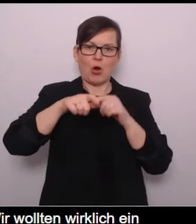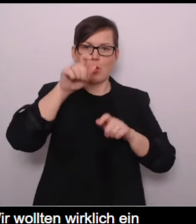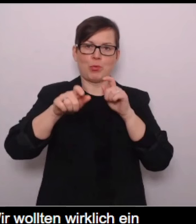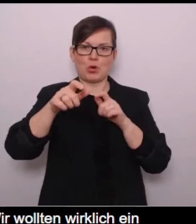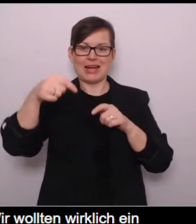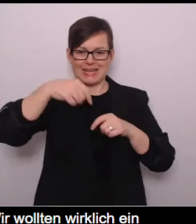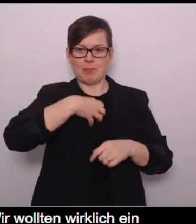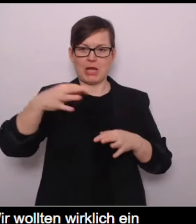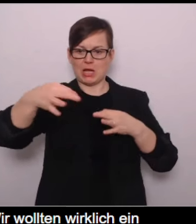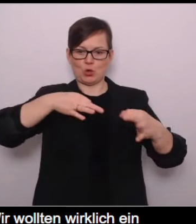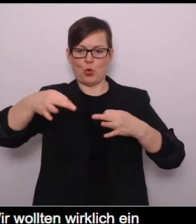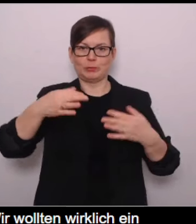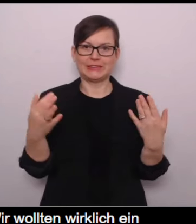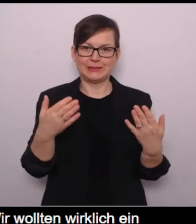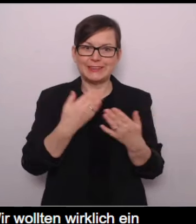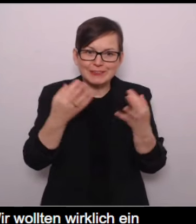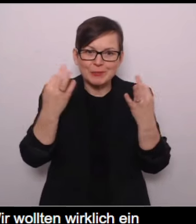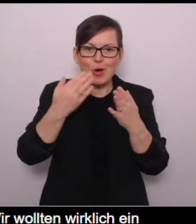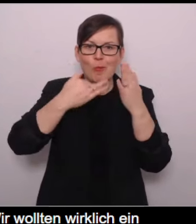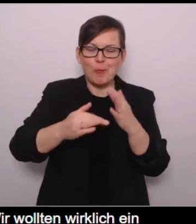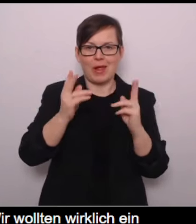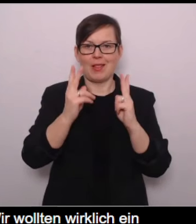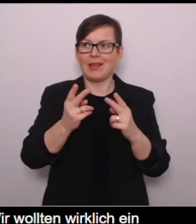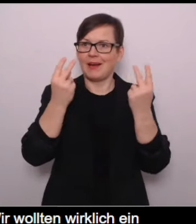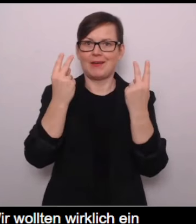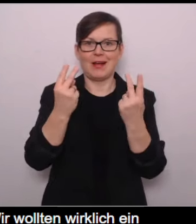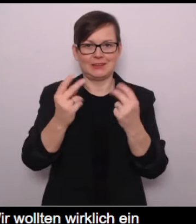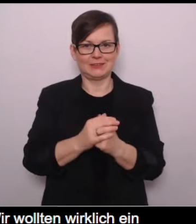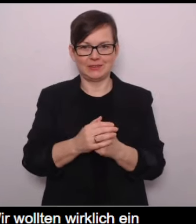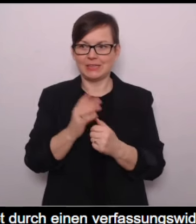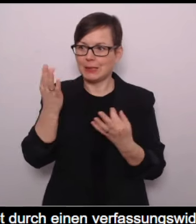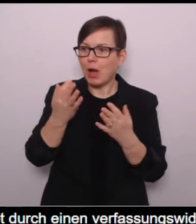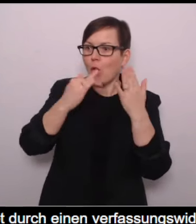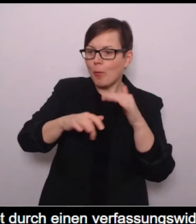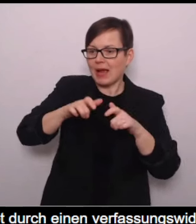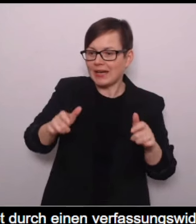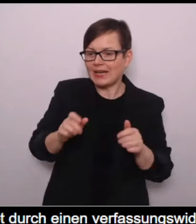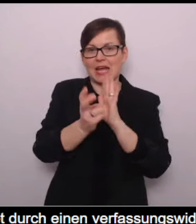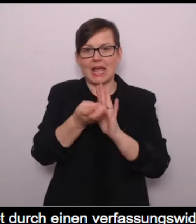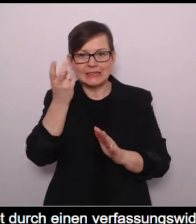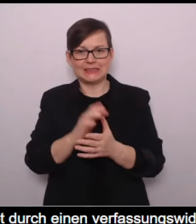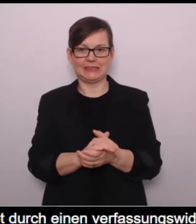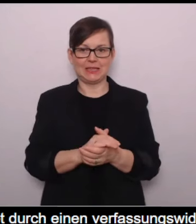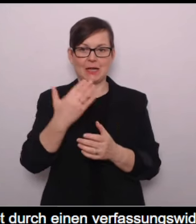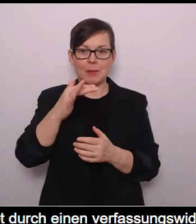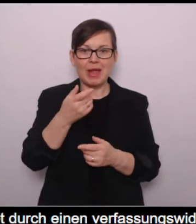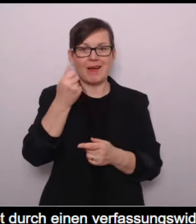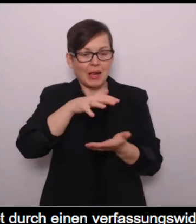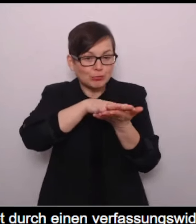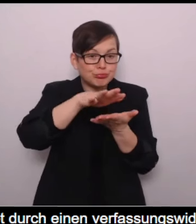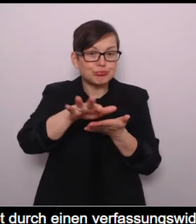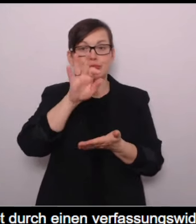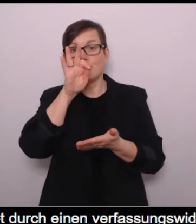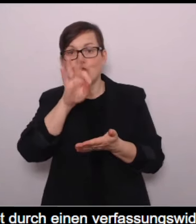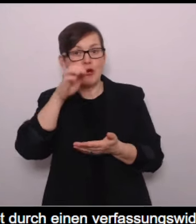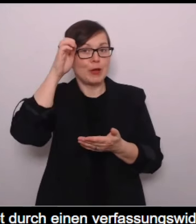Migration von außen, sondern gerade innerhalb Deutschlands der Zuzug auch, den wir ersetzen durch unsere attraktive Politik. Also brauchst du mehr Lehrkräfte, deswegen brauchst